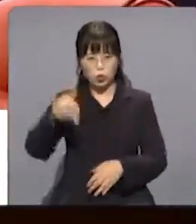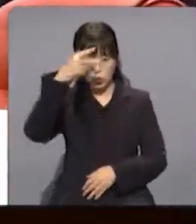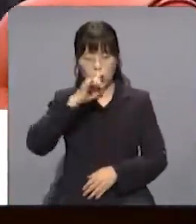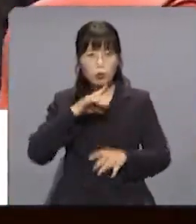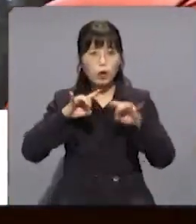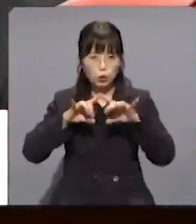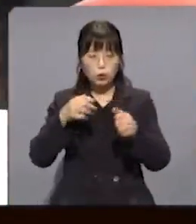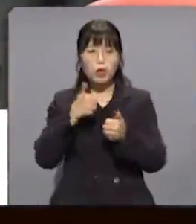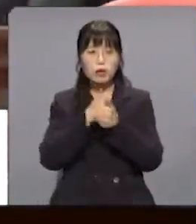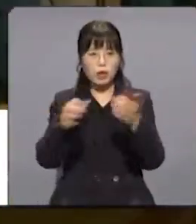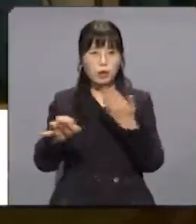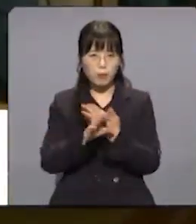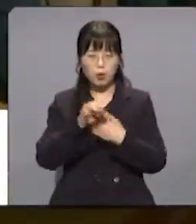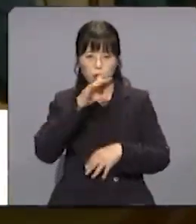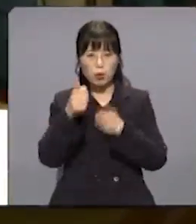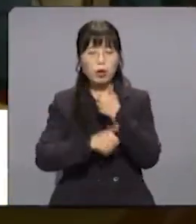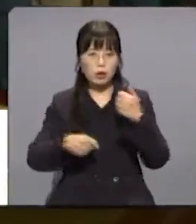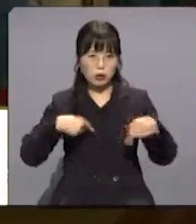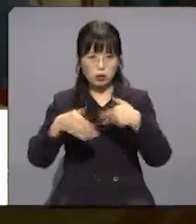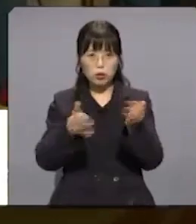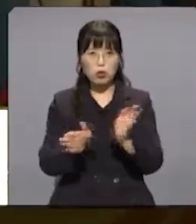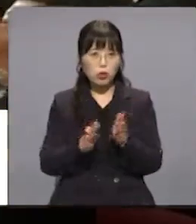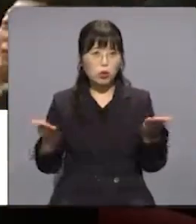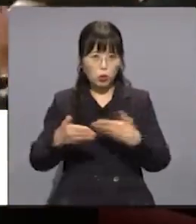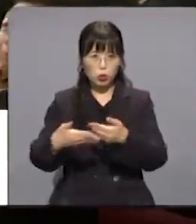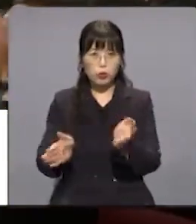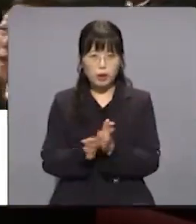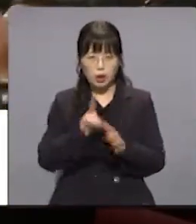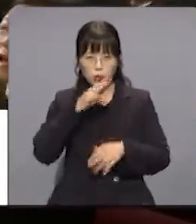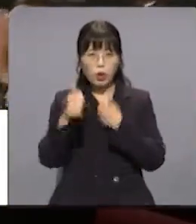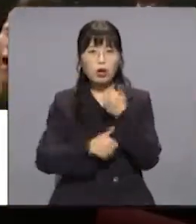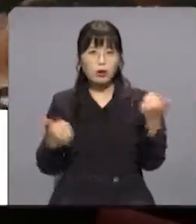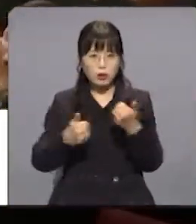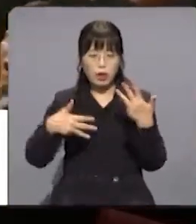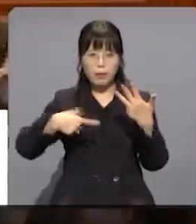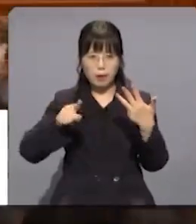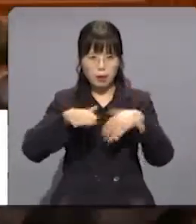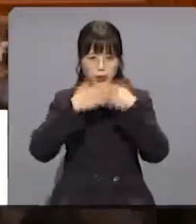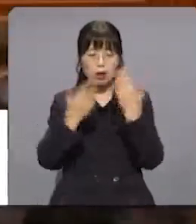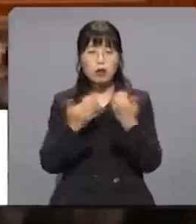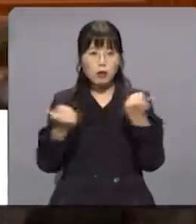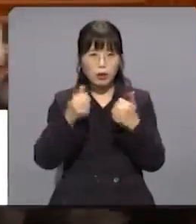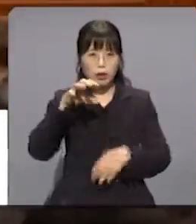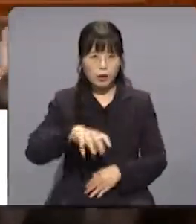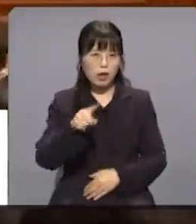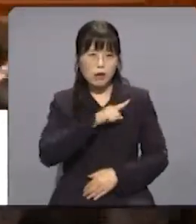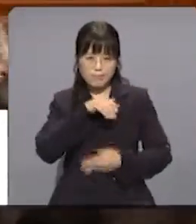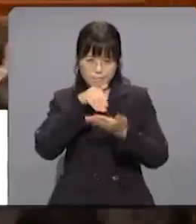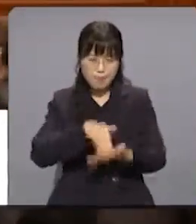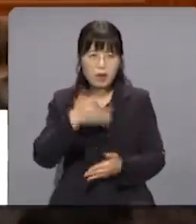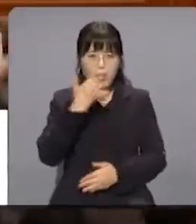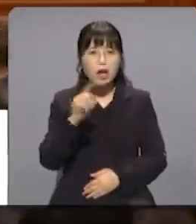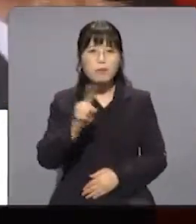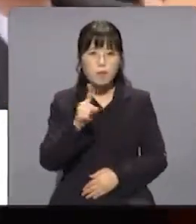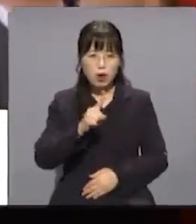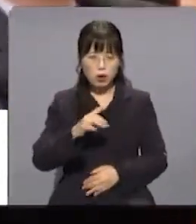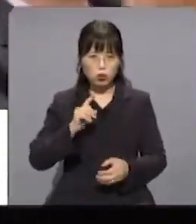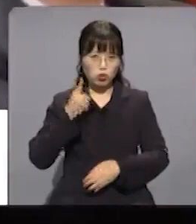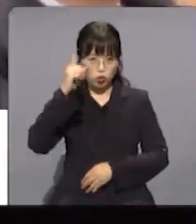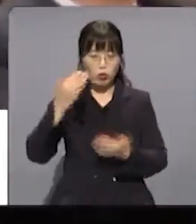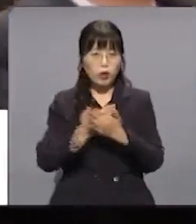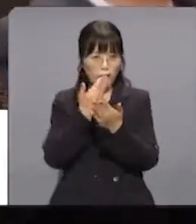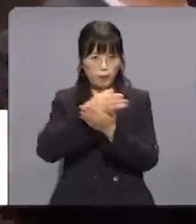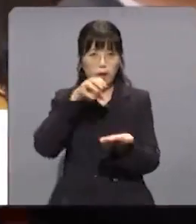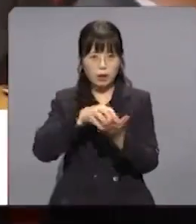조선중앙통신에 따르면 중앙위 정치국은 노동당 중앙위원회 8차전원회의에서 가장 엄중한 결합은 우주개발